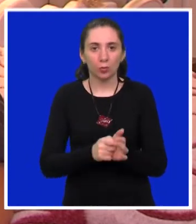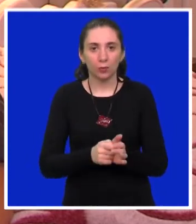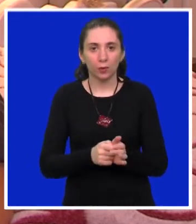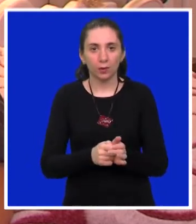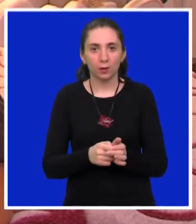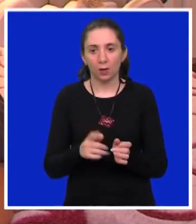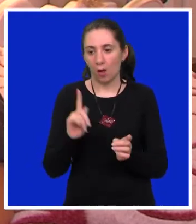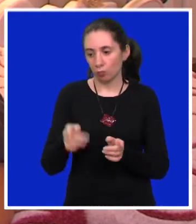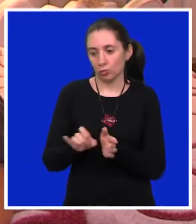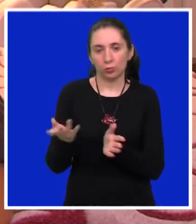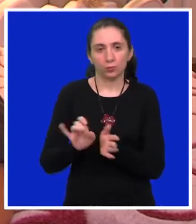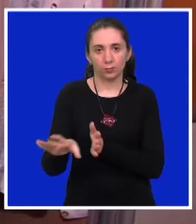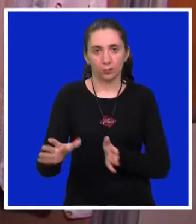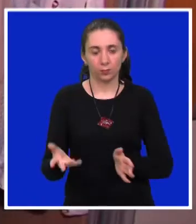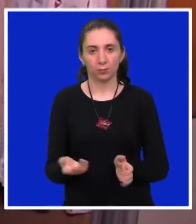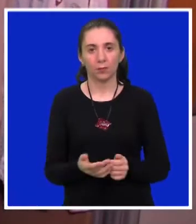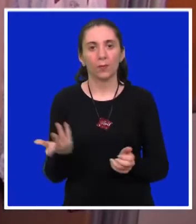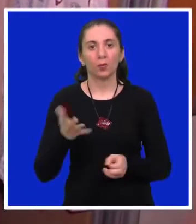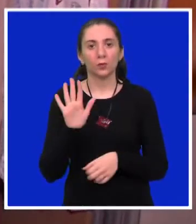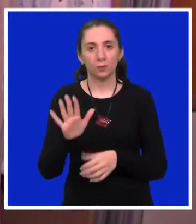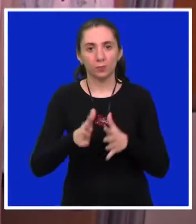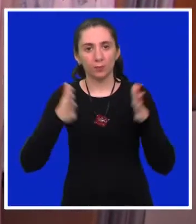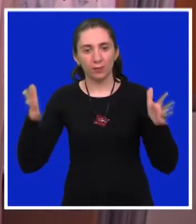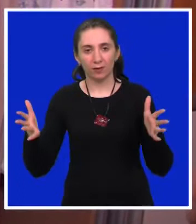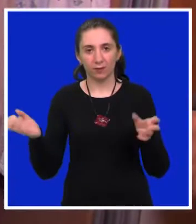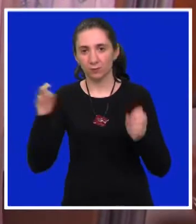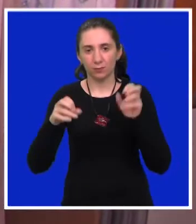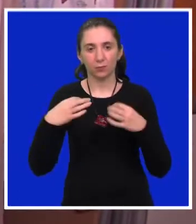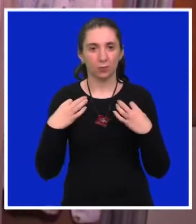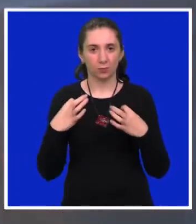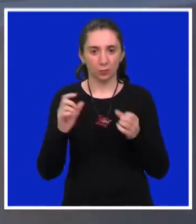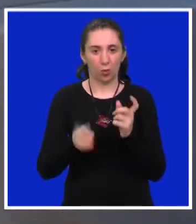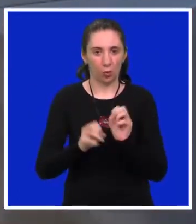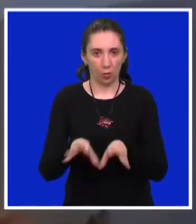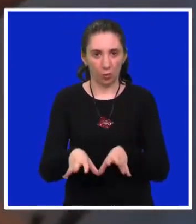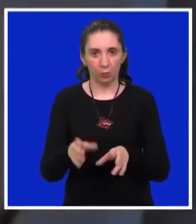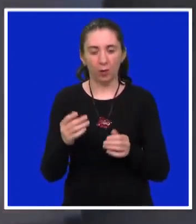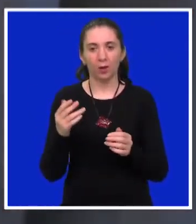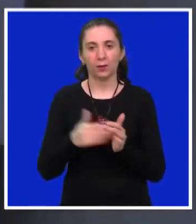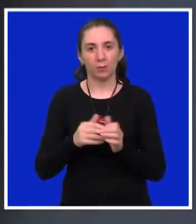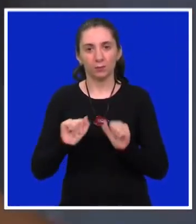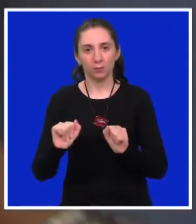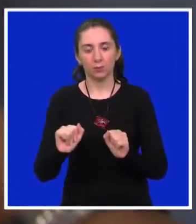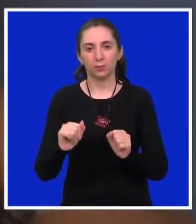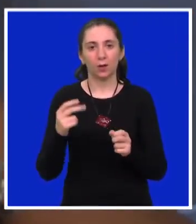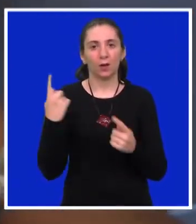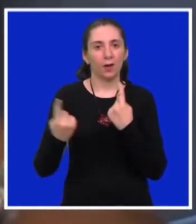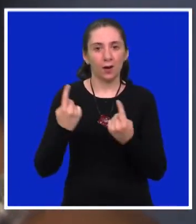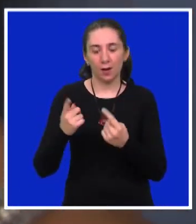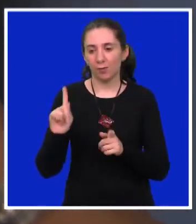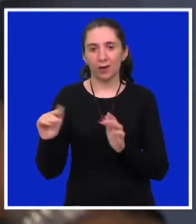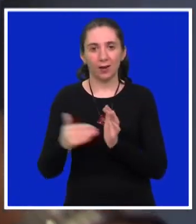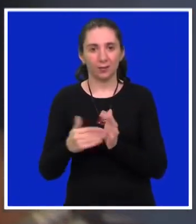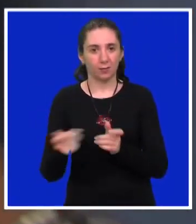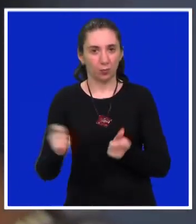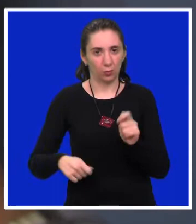kupujete a koje možete potpuno eliminirati. Kako bi spriječili preveliki nastanak otpada, najbitnije je oduprijeti se marketinškim trikovima